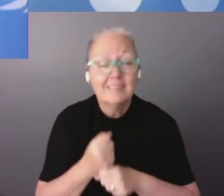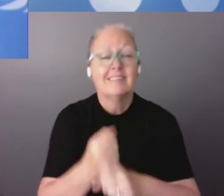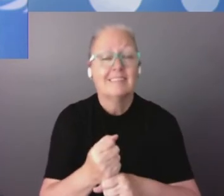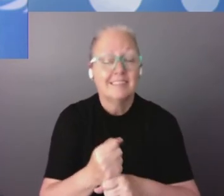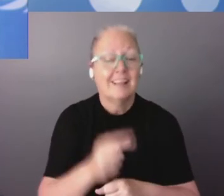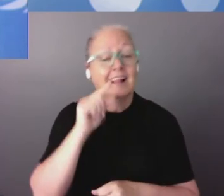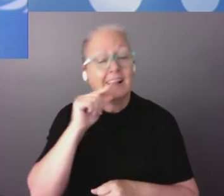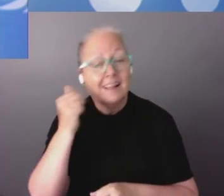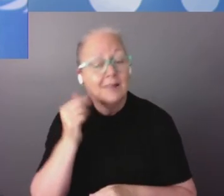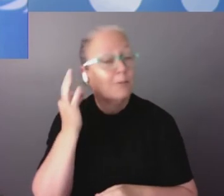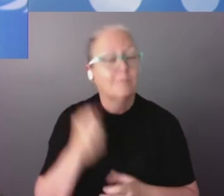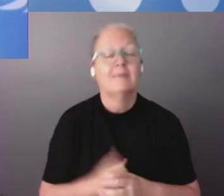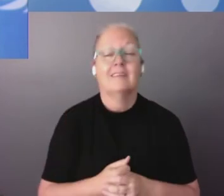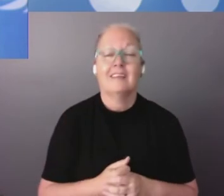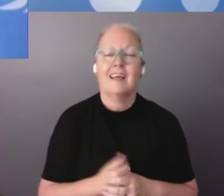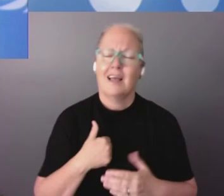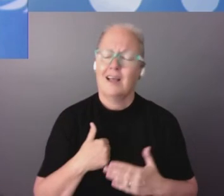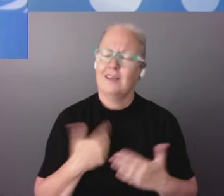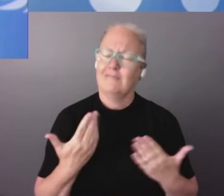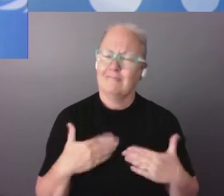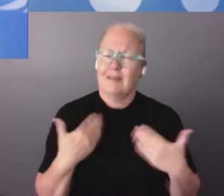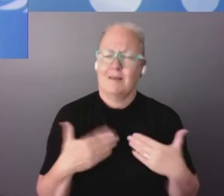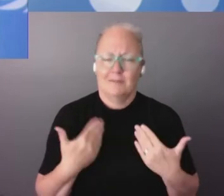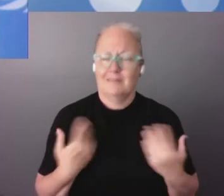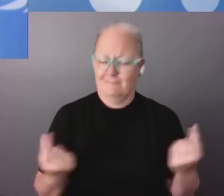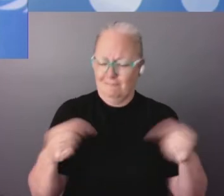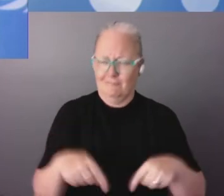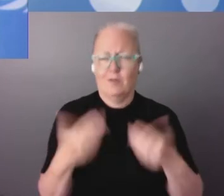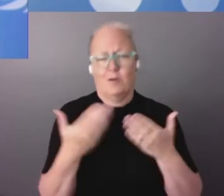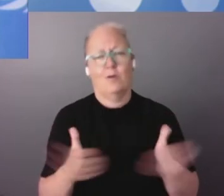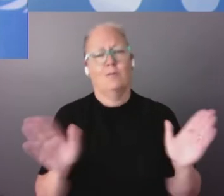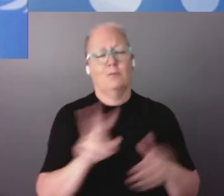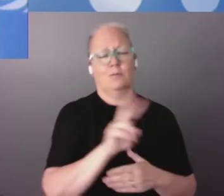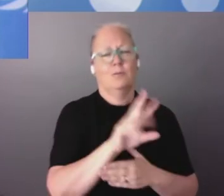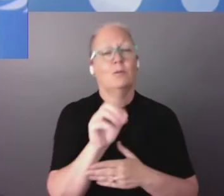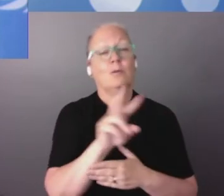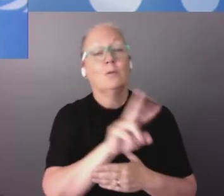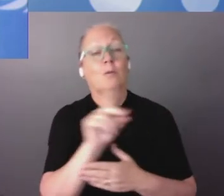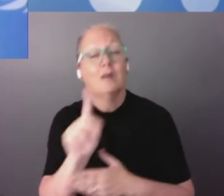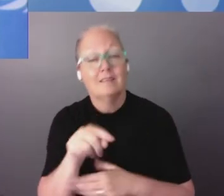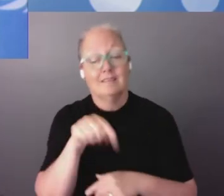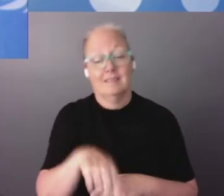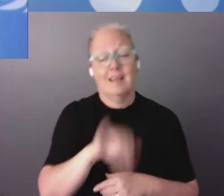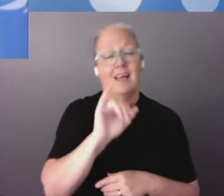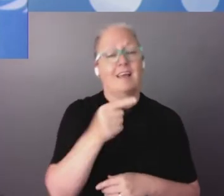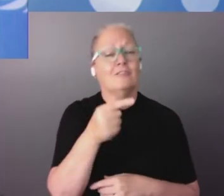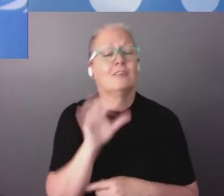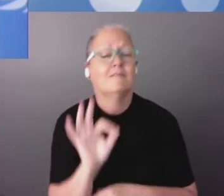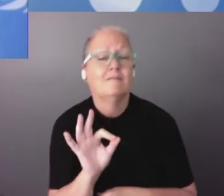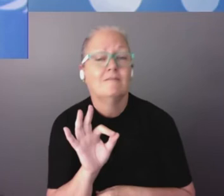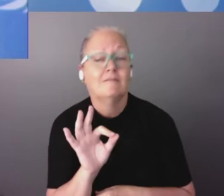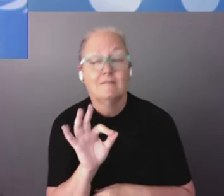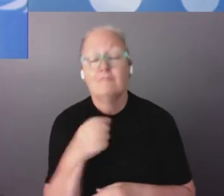Pour certains, peut-être bonsoir. Mesdames et messieurs, c'est un grand plaisir pour moi de pouvoir participer à cette